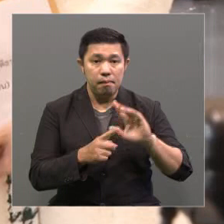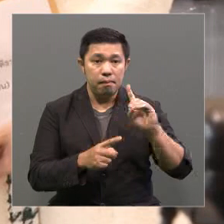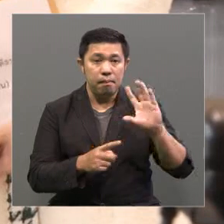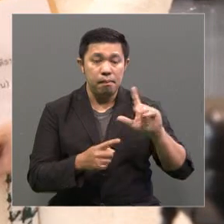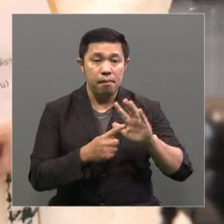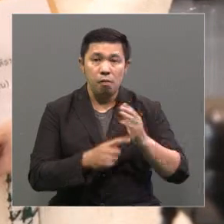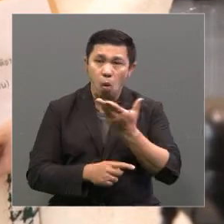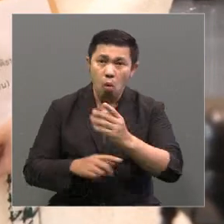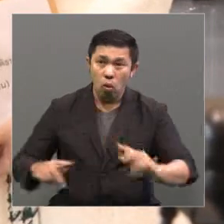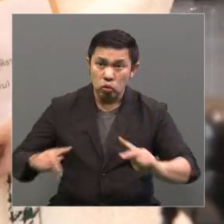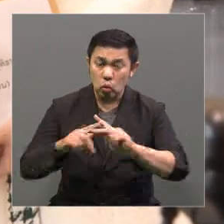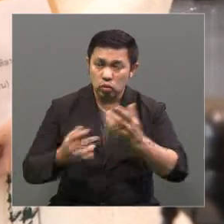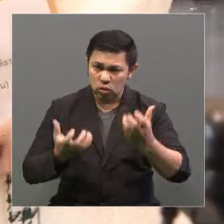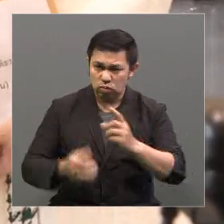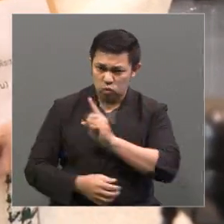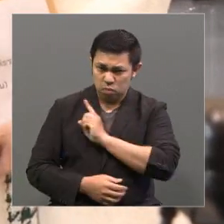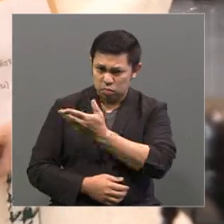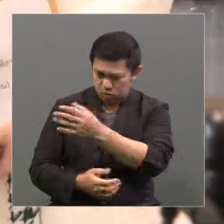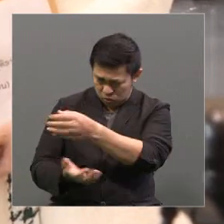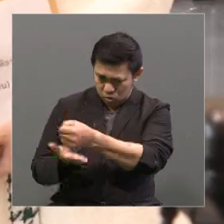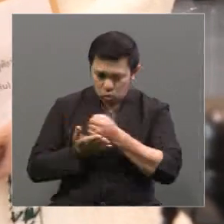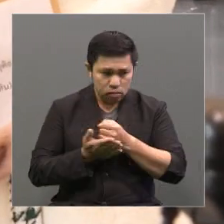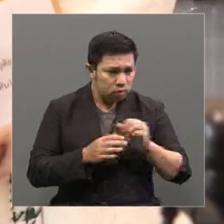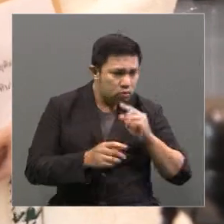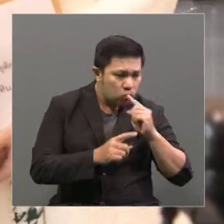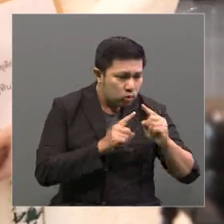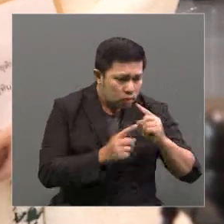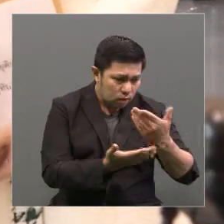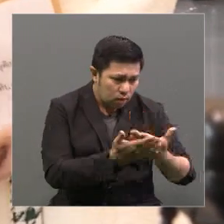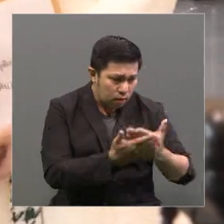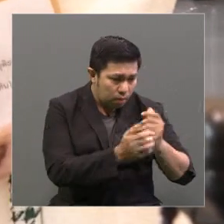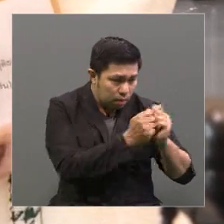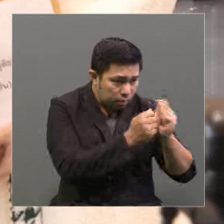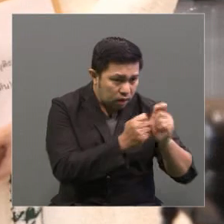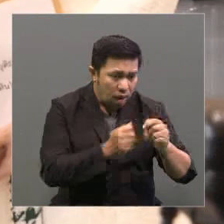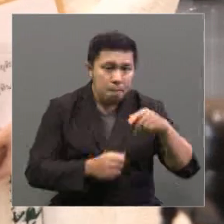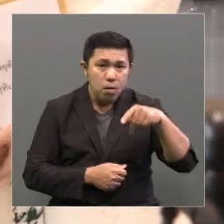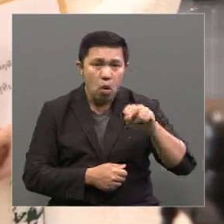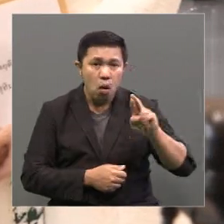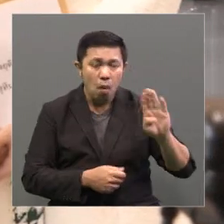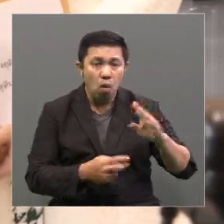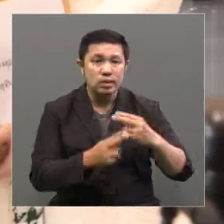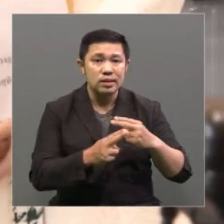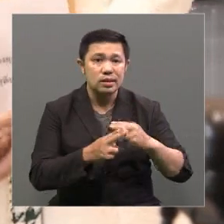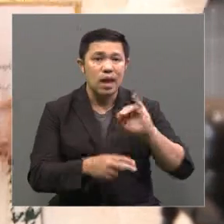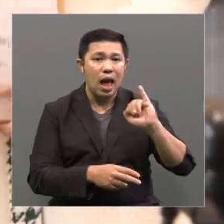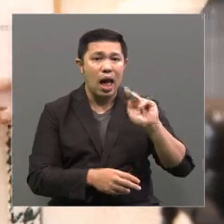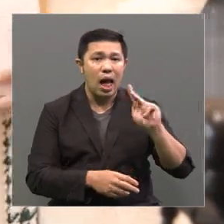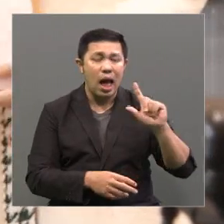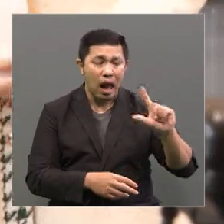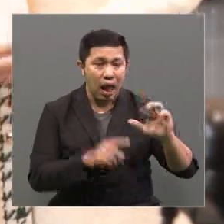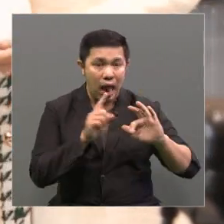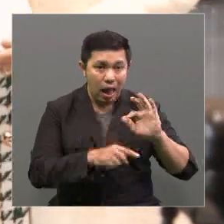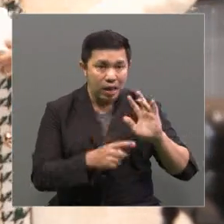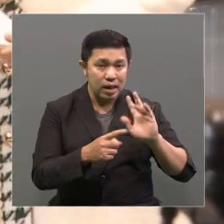จะมาขอให้ทางกระทรวงยุติธรรมเนี่ยเป็นตัวกลางช่วยไกล่เกลี่ยการคืนเงินให้กับลูกค้าตามพรบไกล่เกลี่ยกระบวนการนี้เนี่ยสามารถพูด